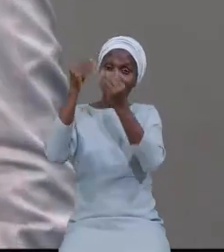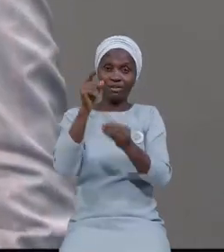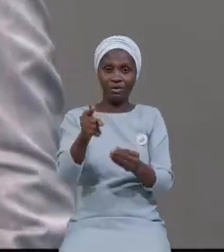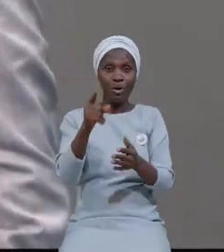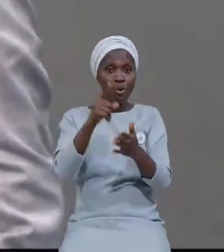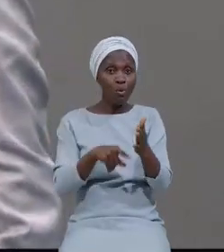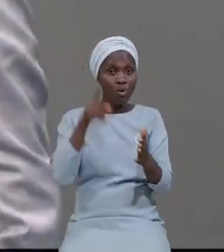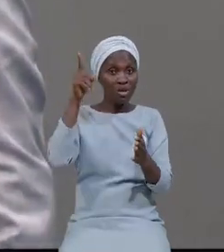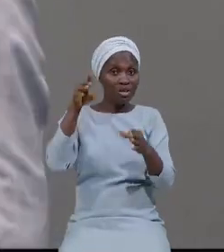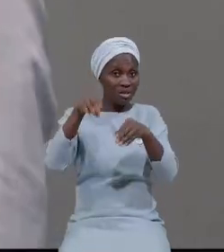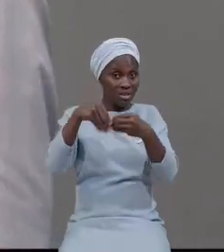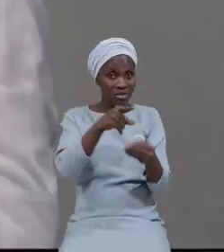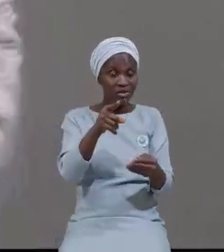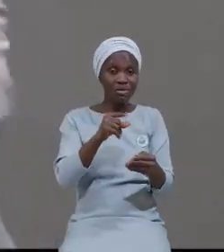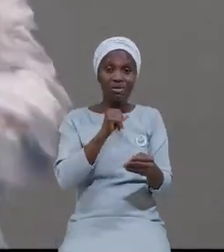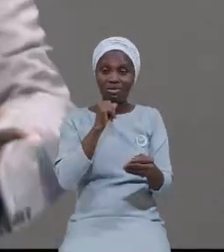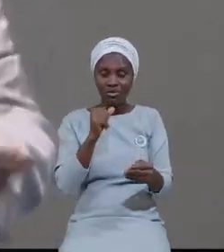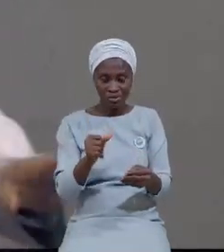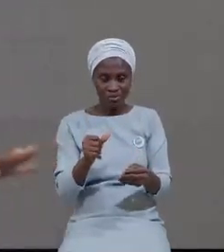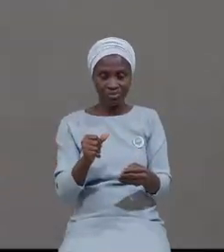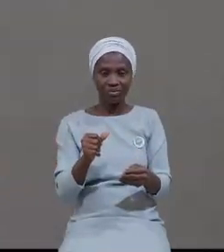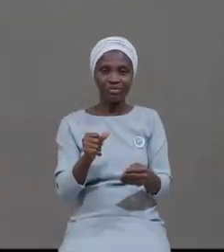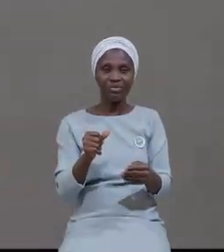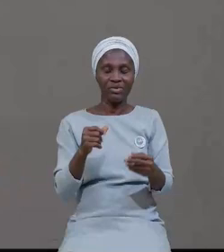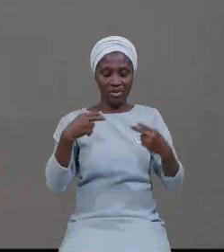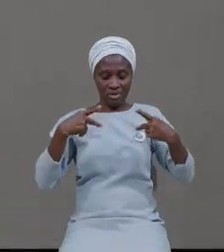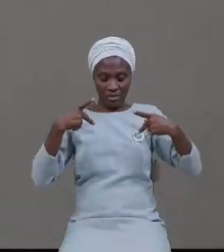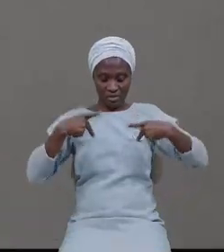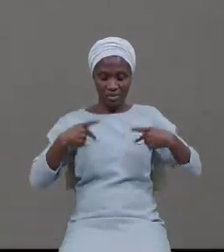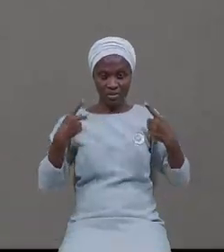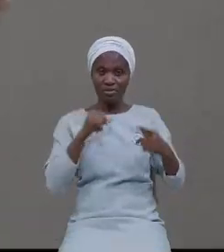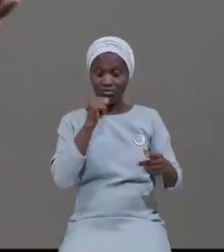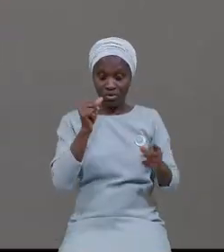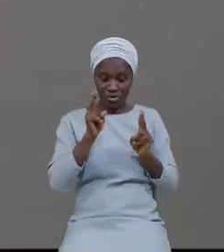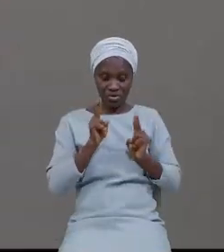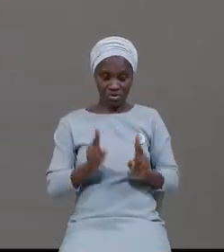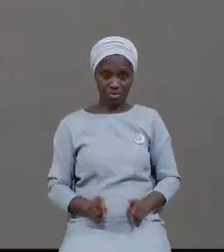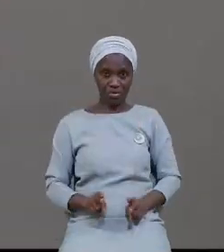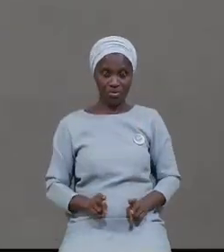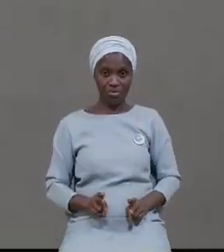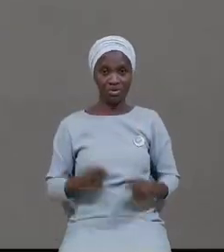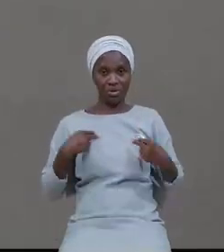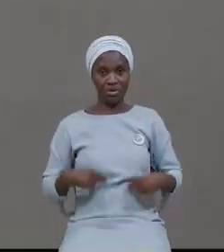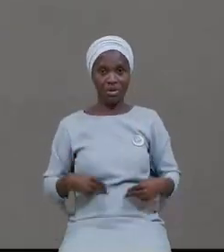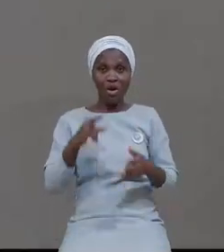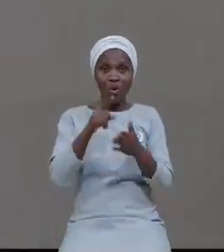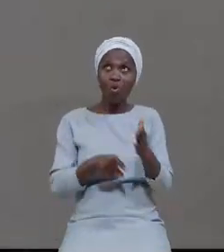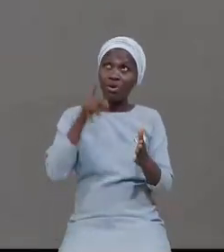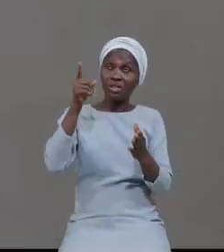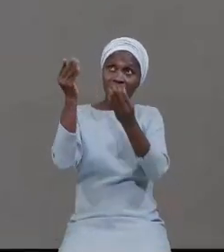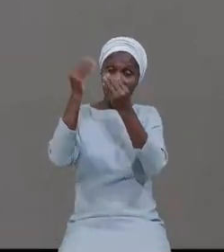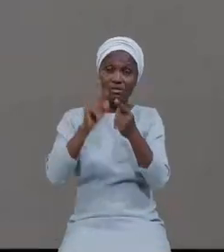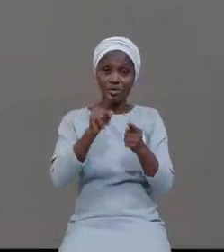donne n'est pas la santé de l'homme ce qui te donne ce n'est pas la santé des gens ce qui te